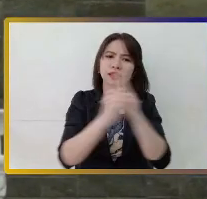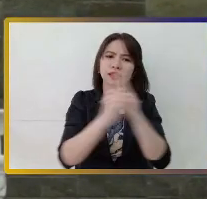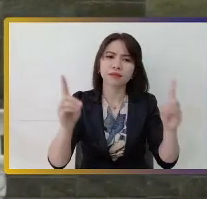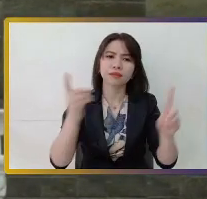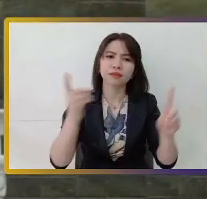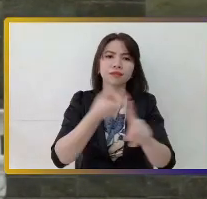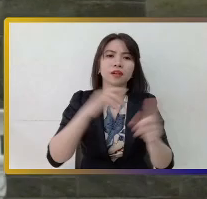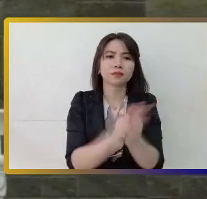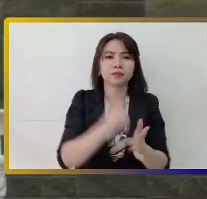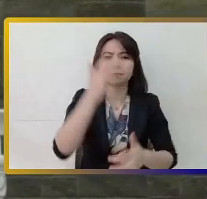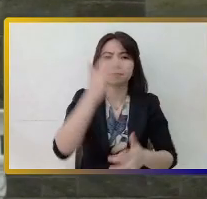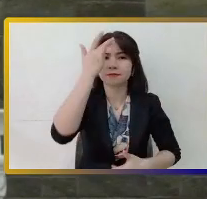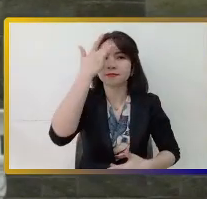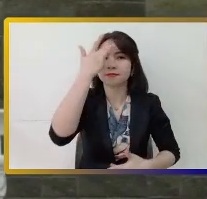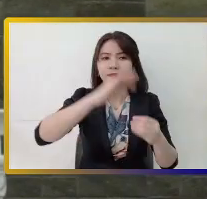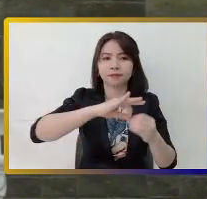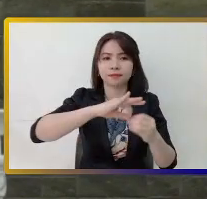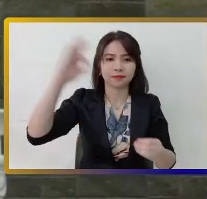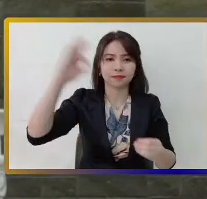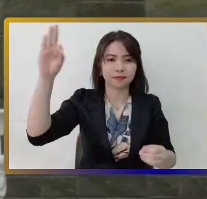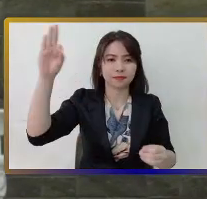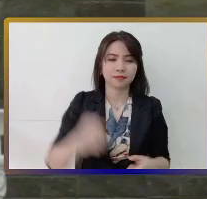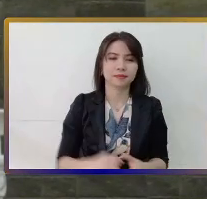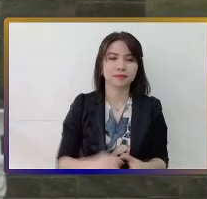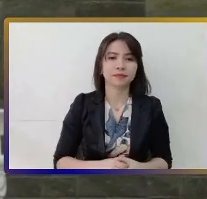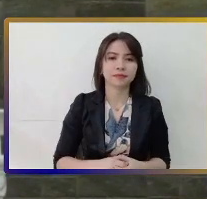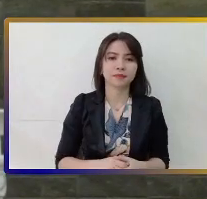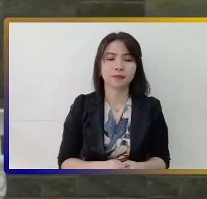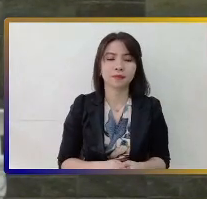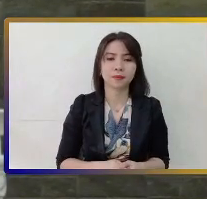disabling spirit.